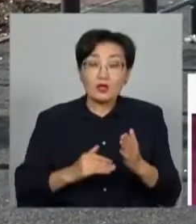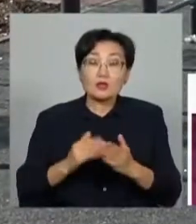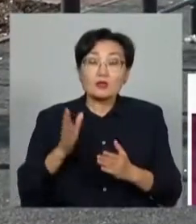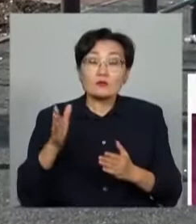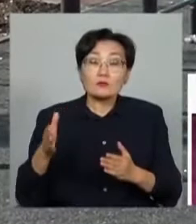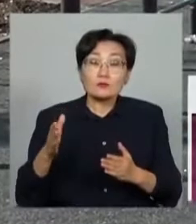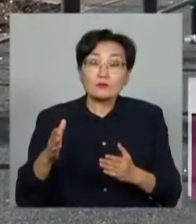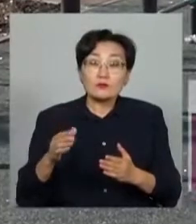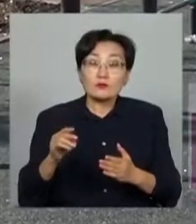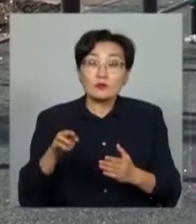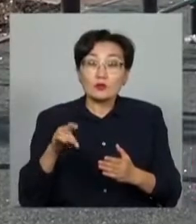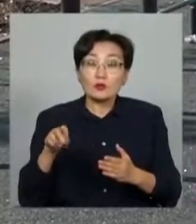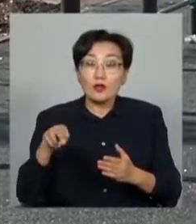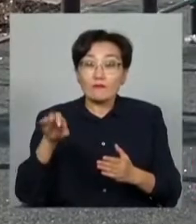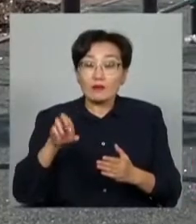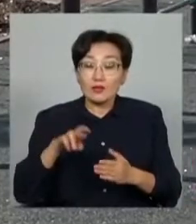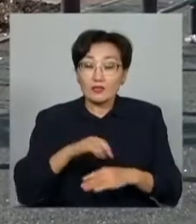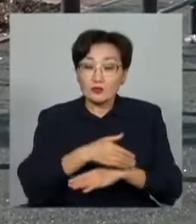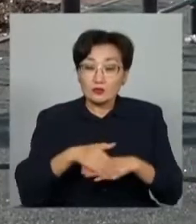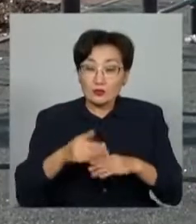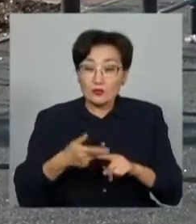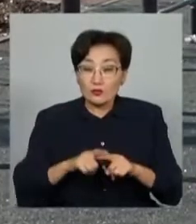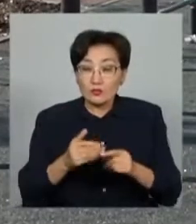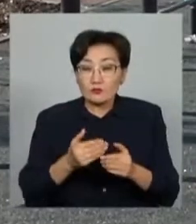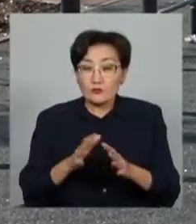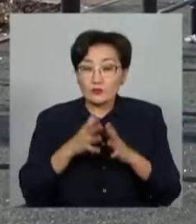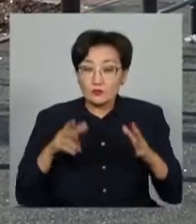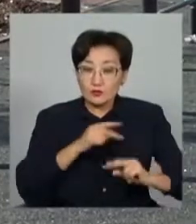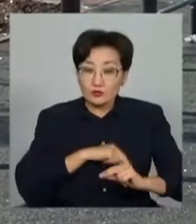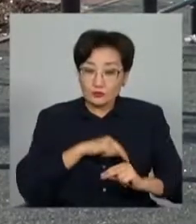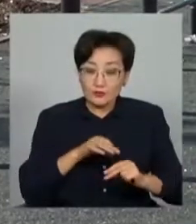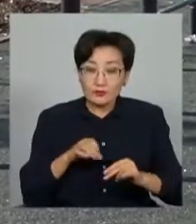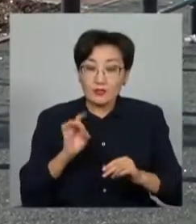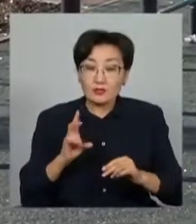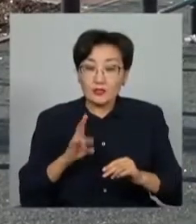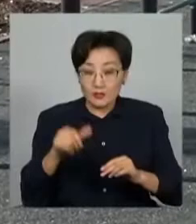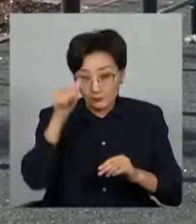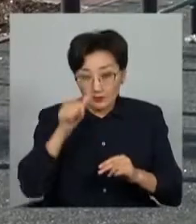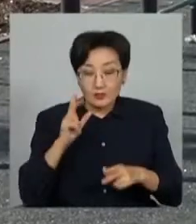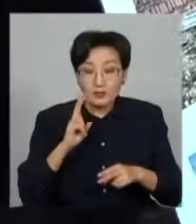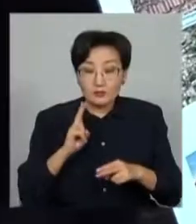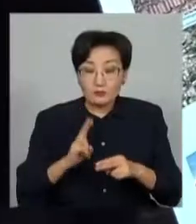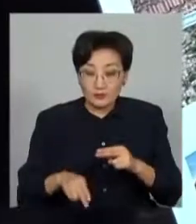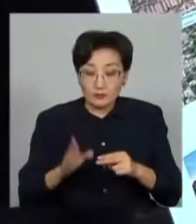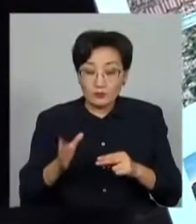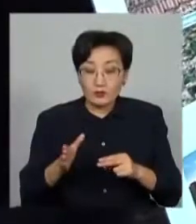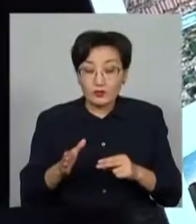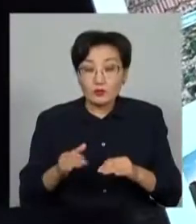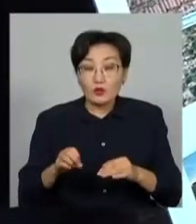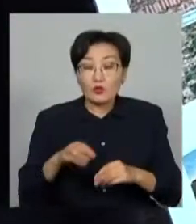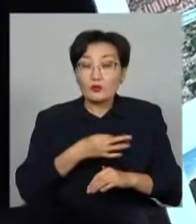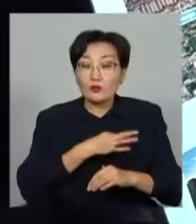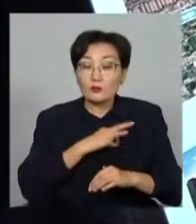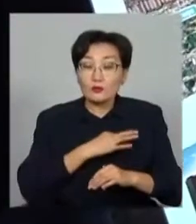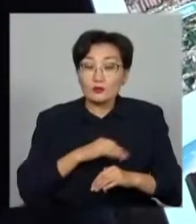жағындағы Трудовая көшесінде ояқта да өте ауқымды жұмыстар қараша айының аяғында аяқталатын болады. Сонымен қатар Төлеби